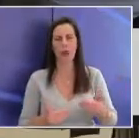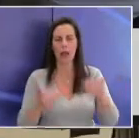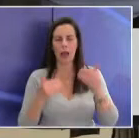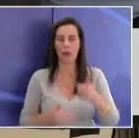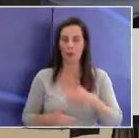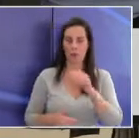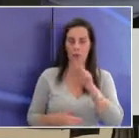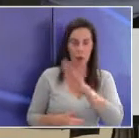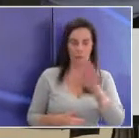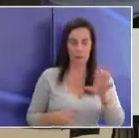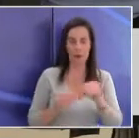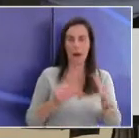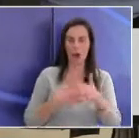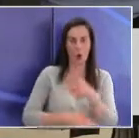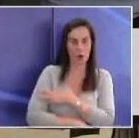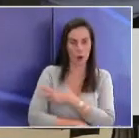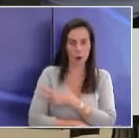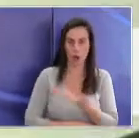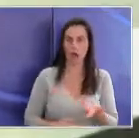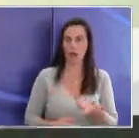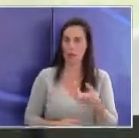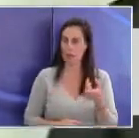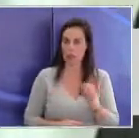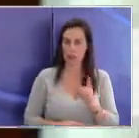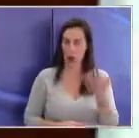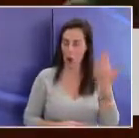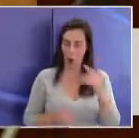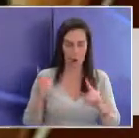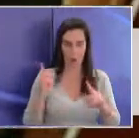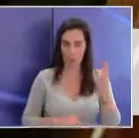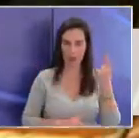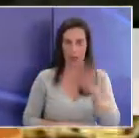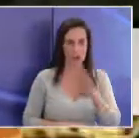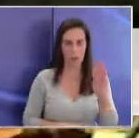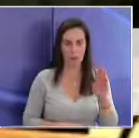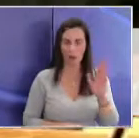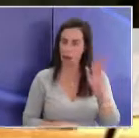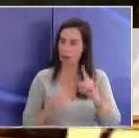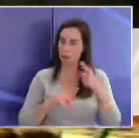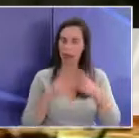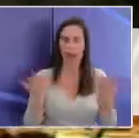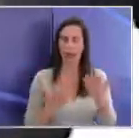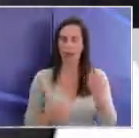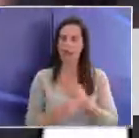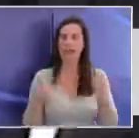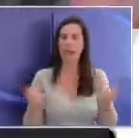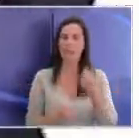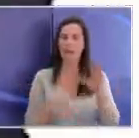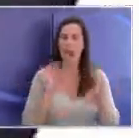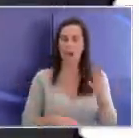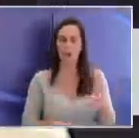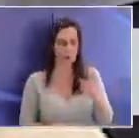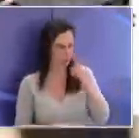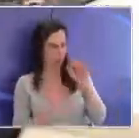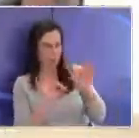ממשלה תחת חקירות בקמפיין בחירות, זה לא היה לנו במקרה של נתניהו וגם במקרים אחרים. איך זה ייראה? זה